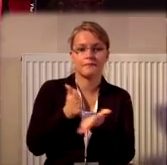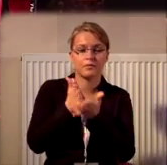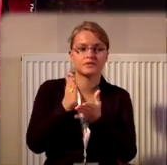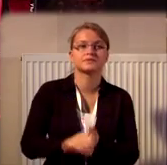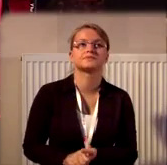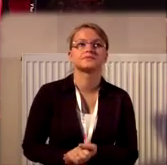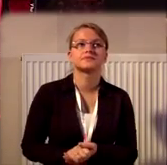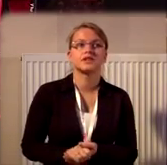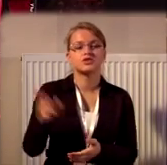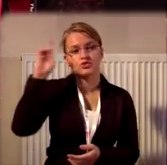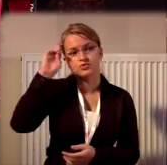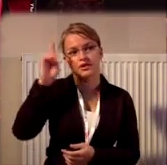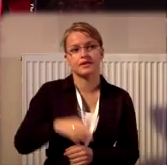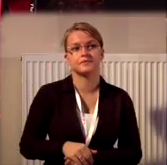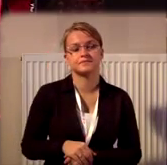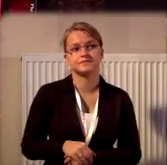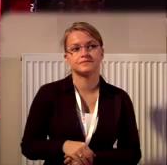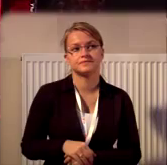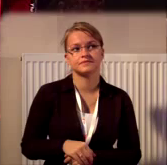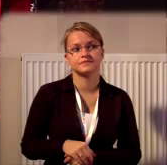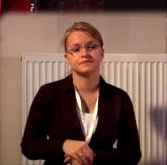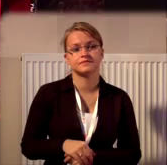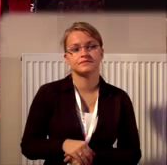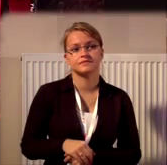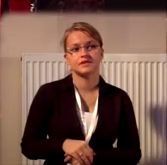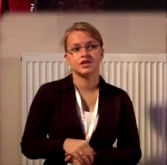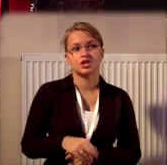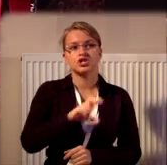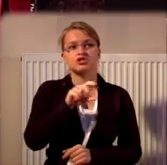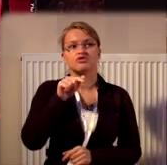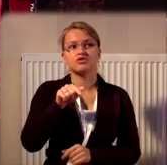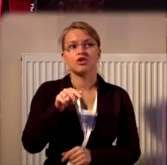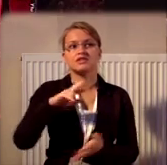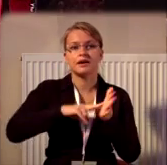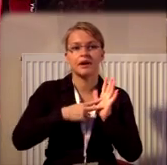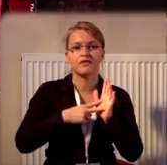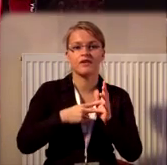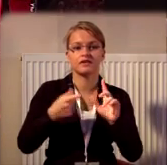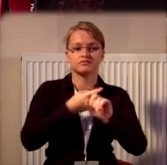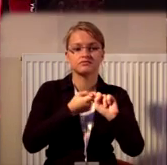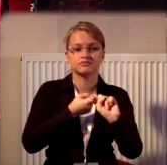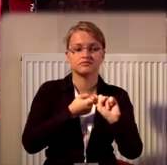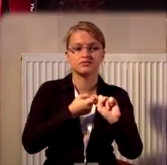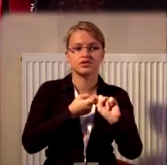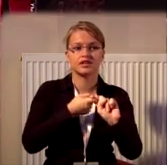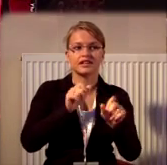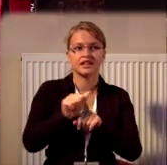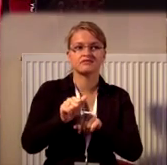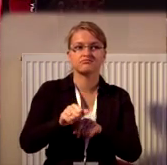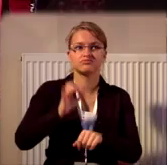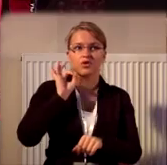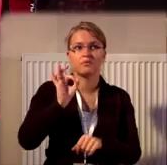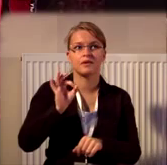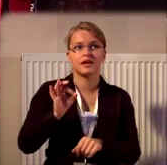przede wszystkim zrozumienia. Proszę Państwa, czy takie zaplanowane łączenie jest